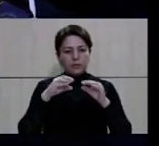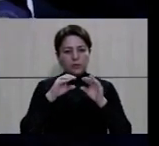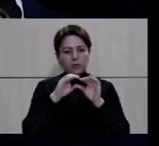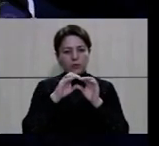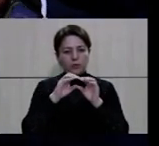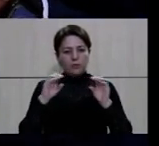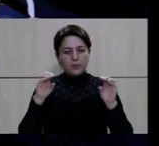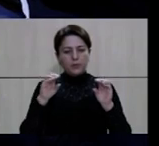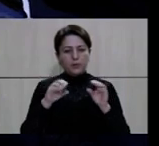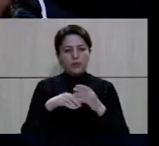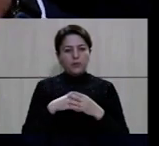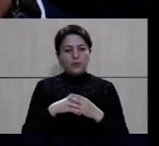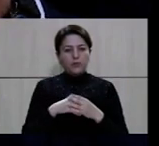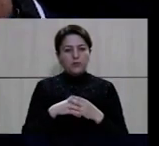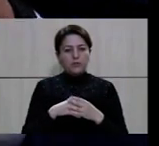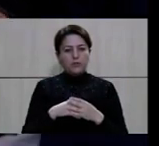izolyatsiya hisobida, ya'ni